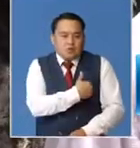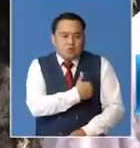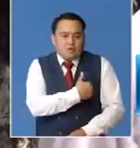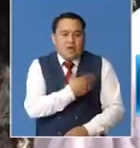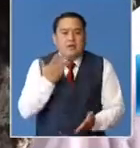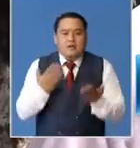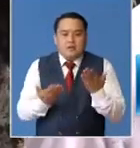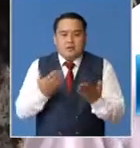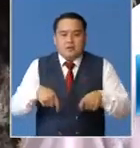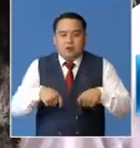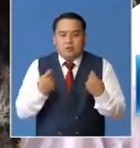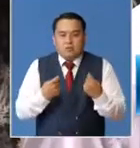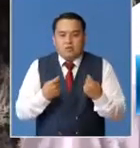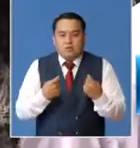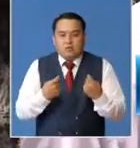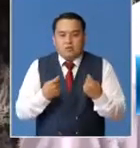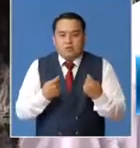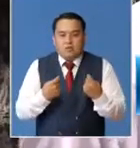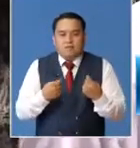в случае нарушения автотранспорта